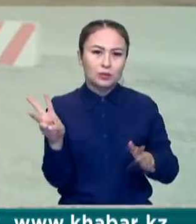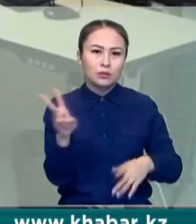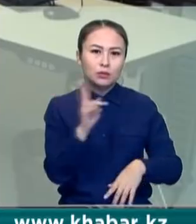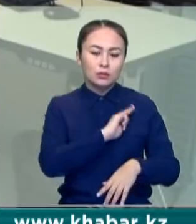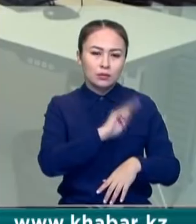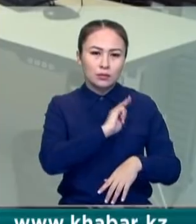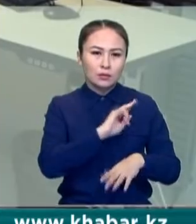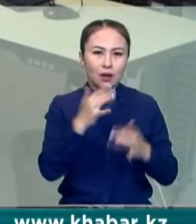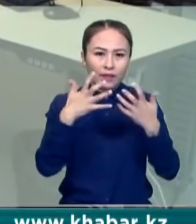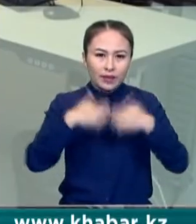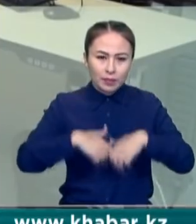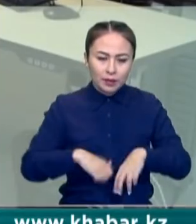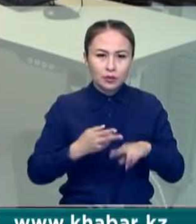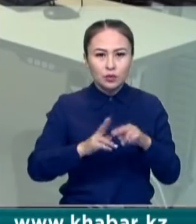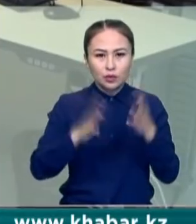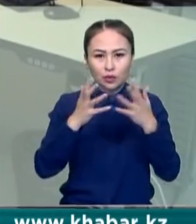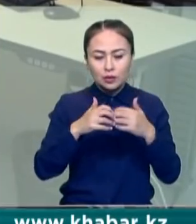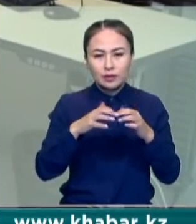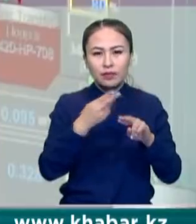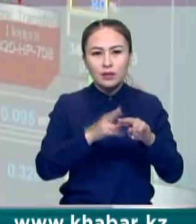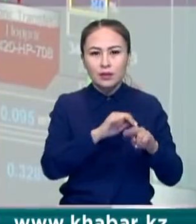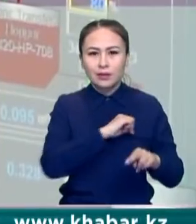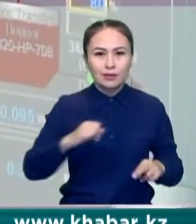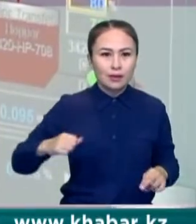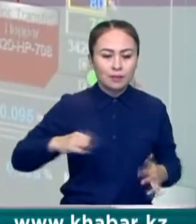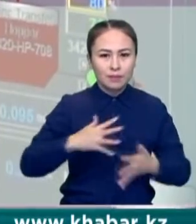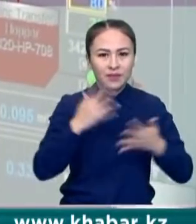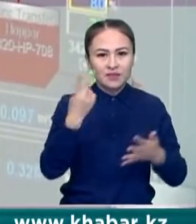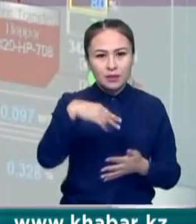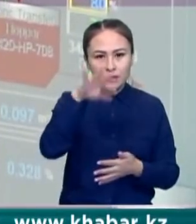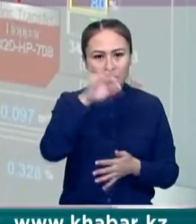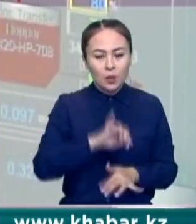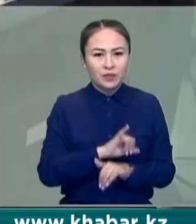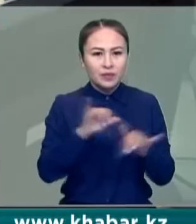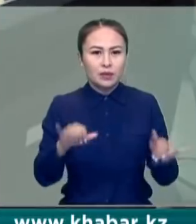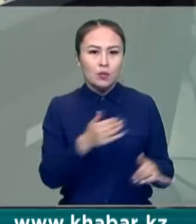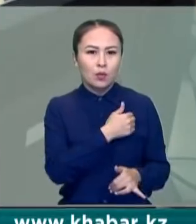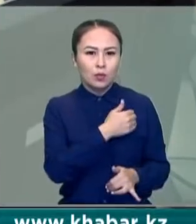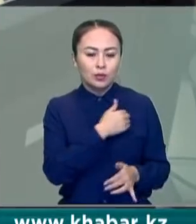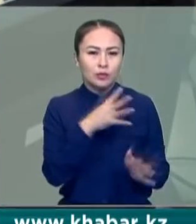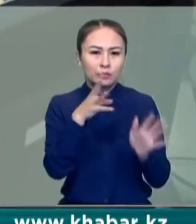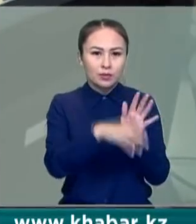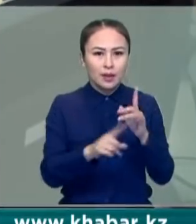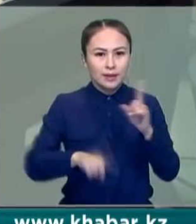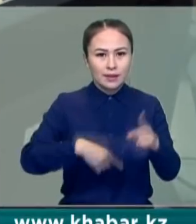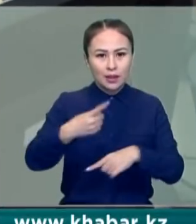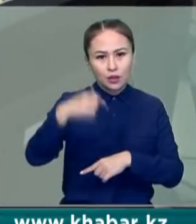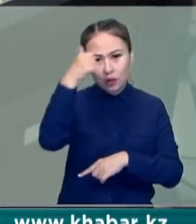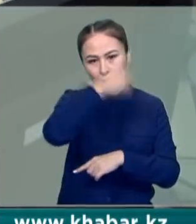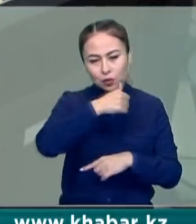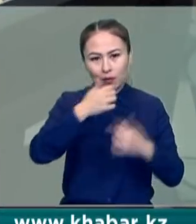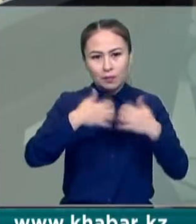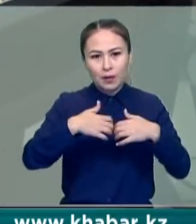жеткізу. Автоматтандырылған сандық технологиялар кен өндірісін 20%-ке арттыруға септігін тигізбек. Келер жылы кенді